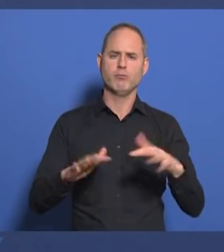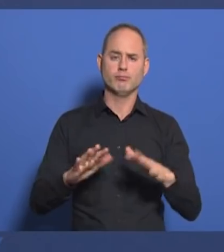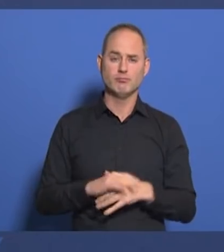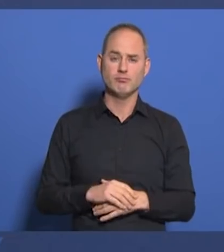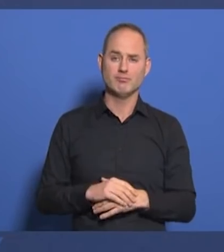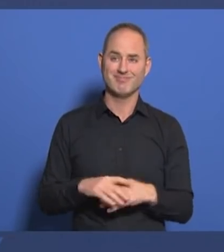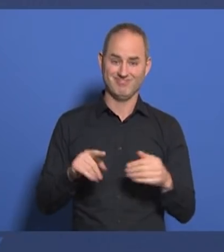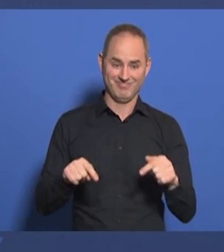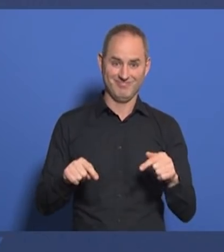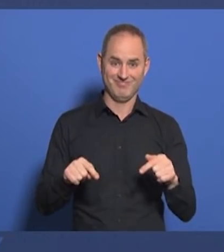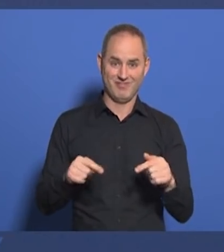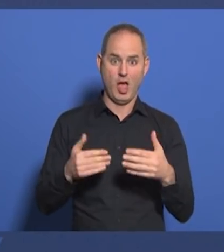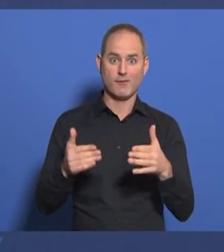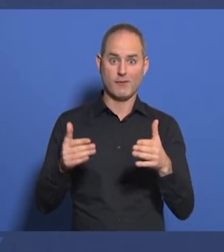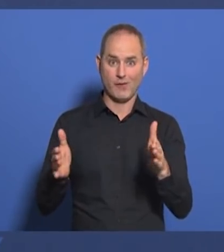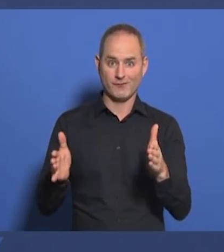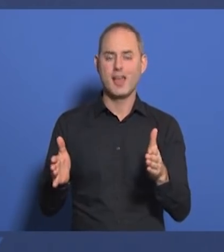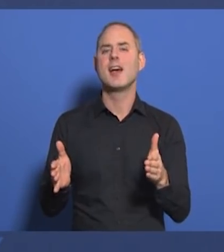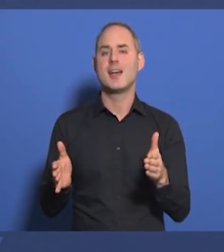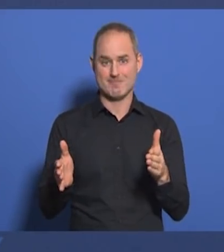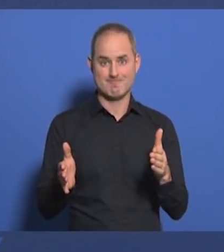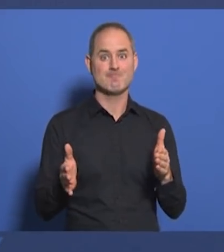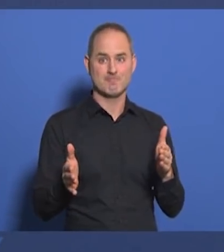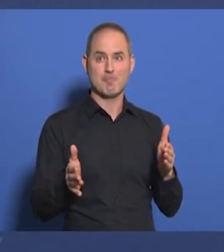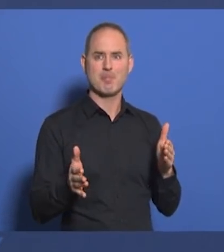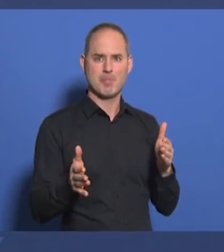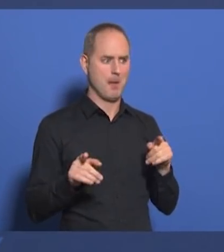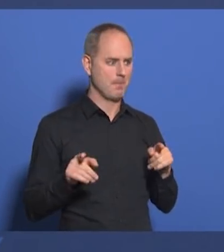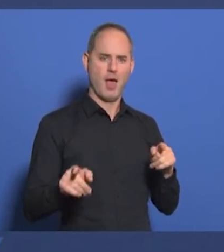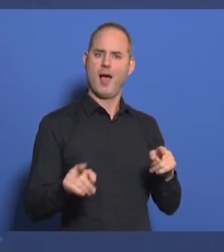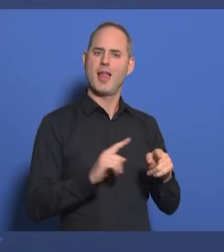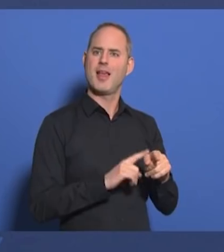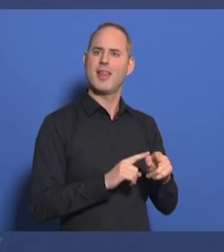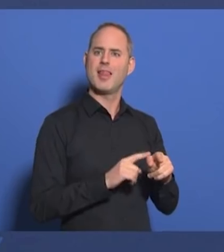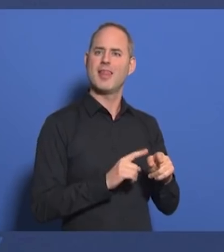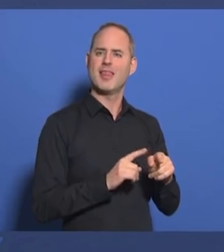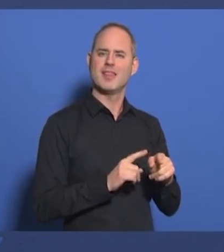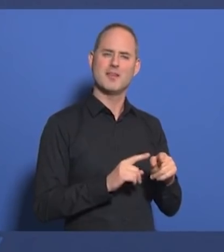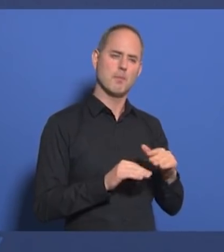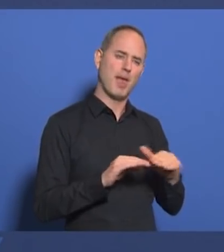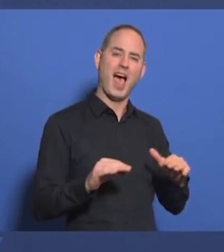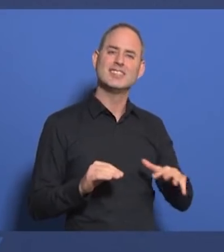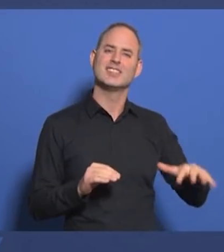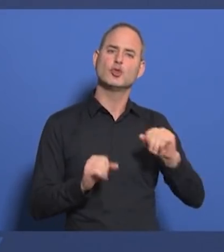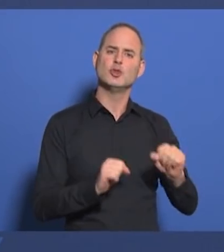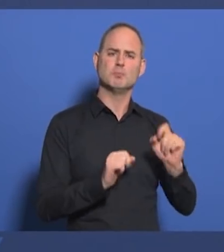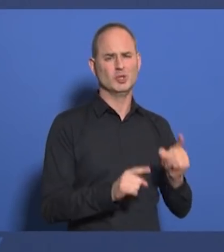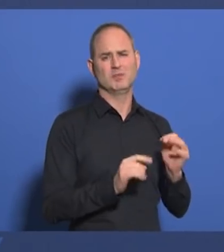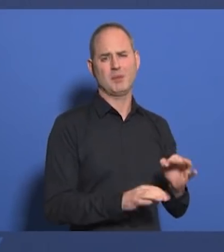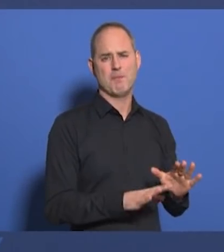guten Basisschutz. Wenn der Bundestag nicht aktiv handelt, laufen ab dem 20. März